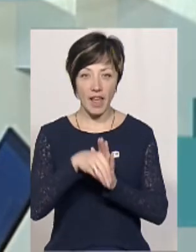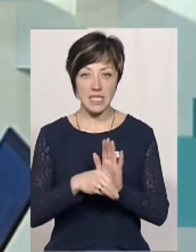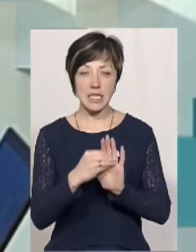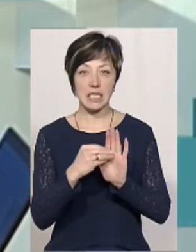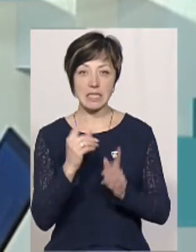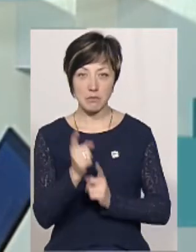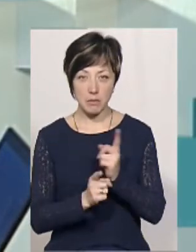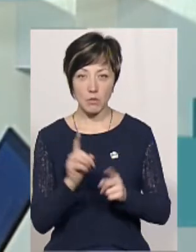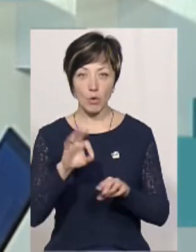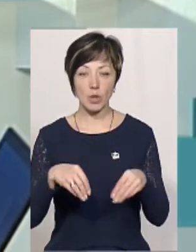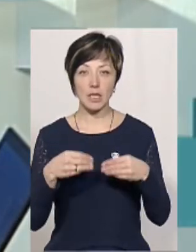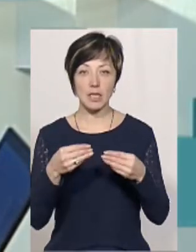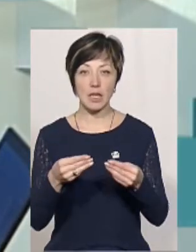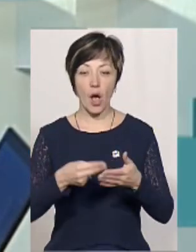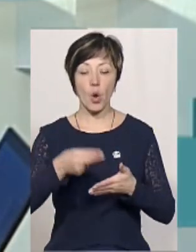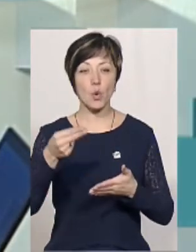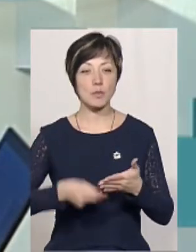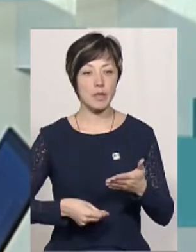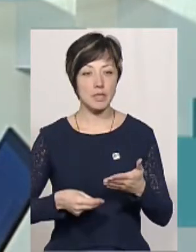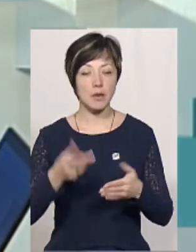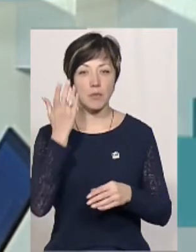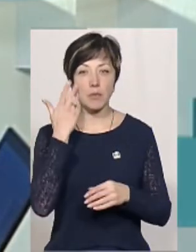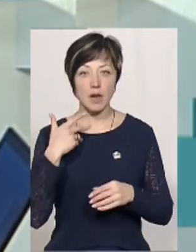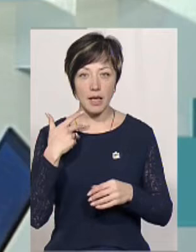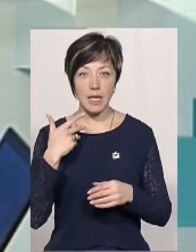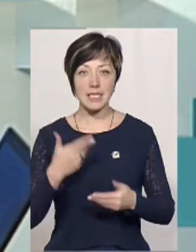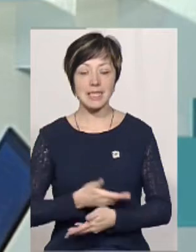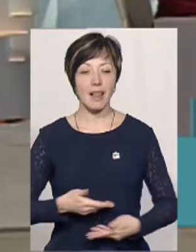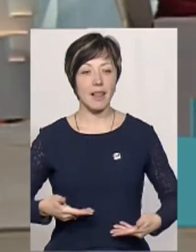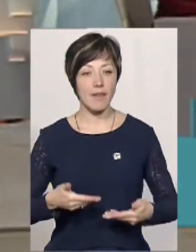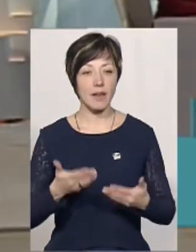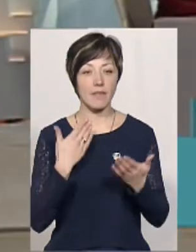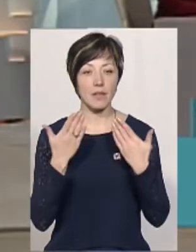змін – це є щодо надання розписки при статевих відносинах.